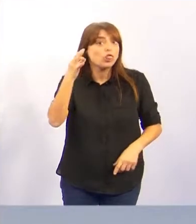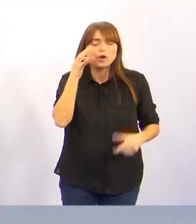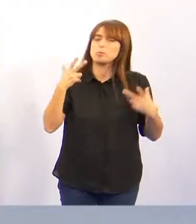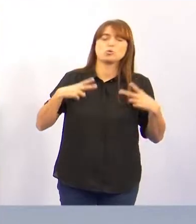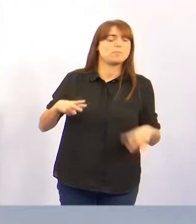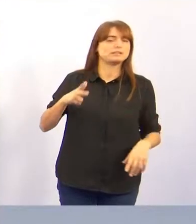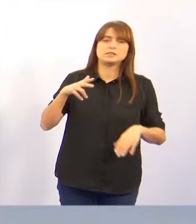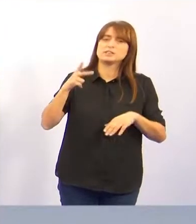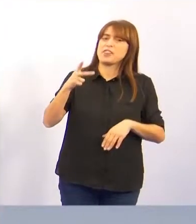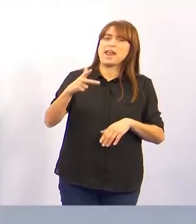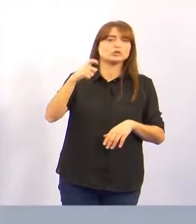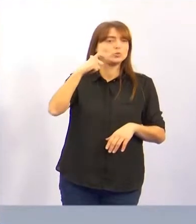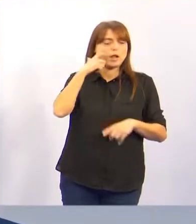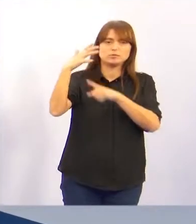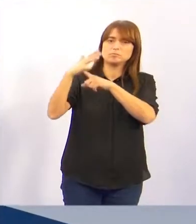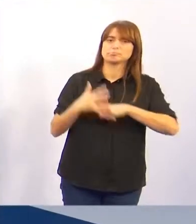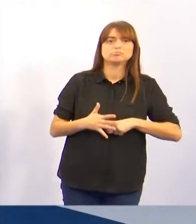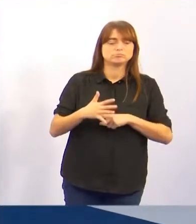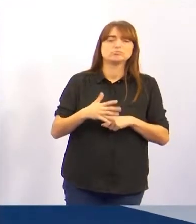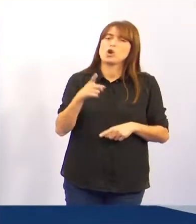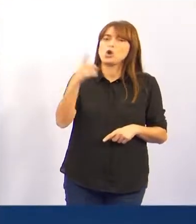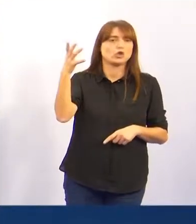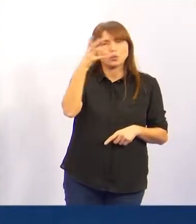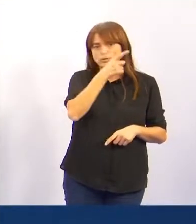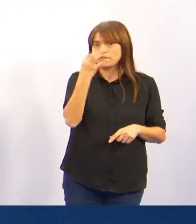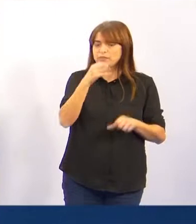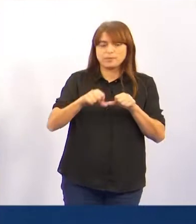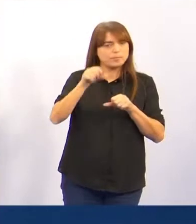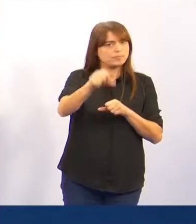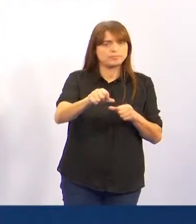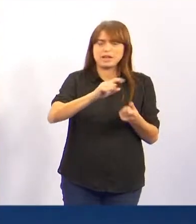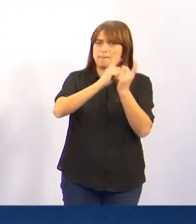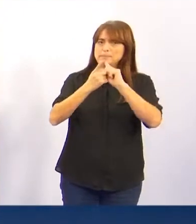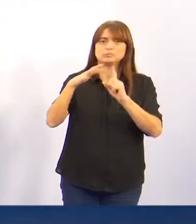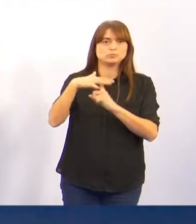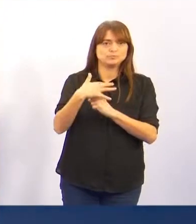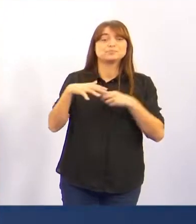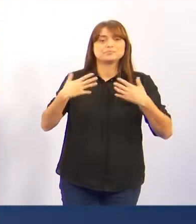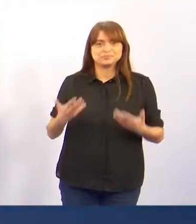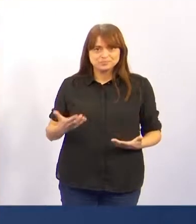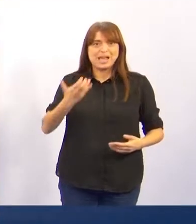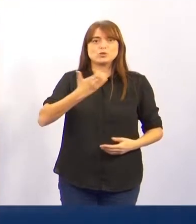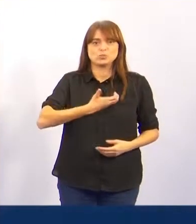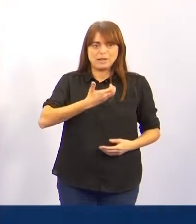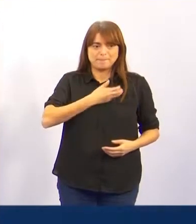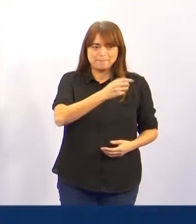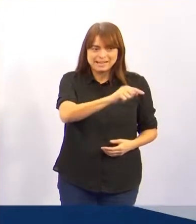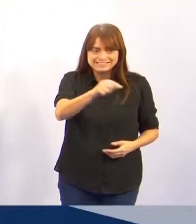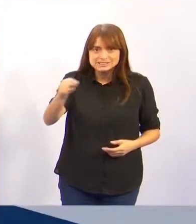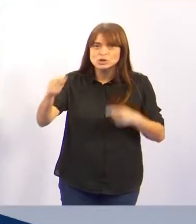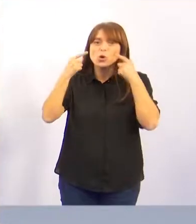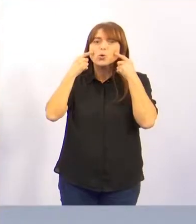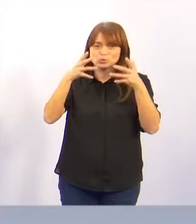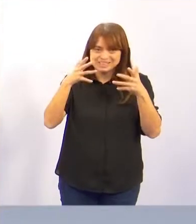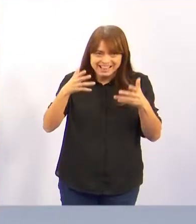ha multitud d'actes a tots els municipis del territori i també està agraïment a tots els ajuntaments, consells, entitats